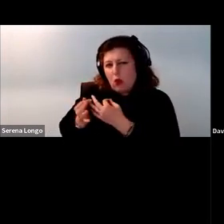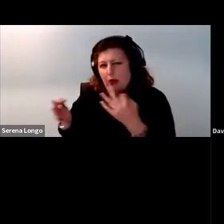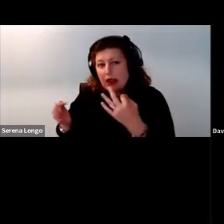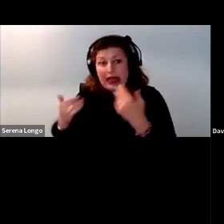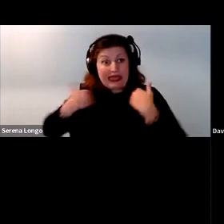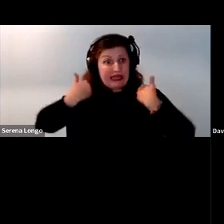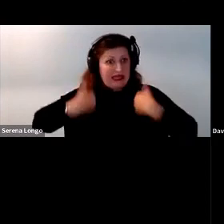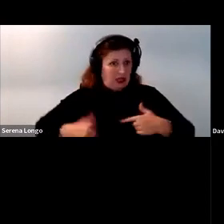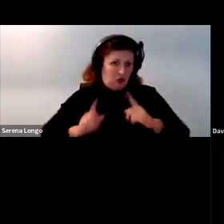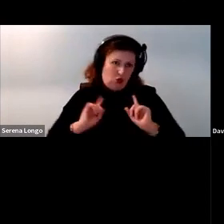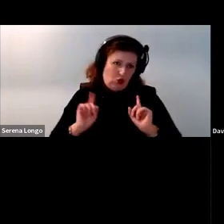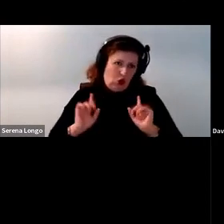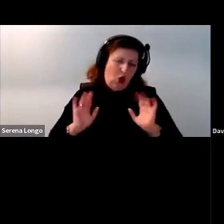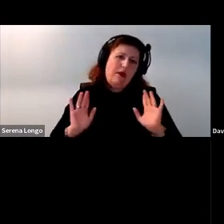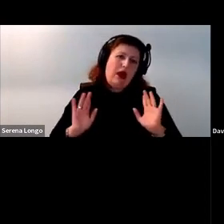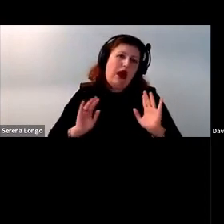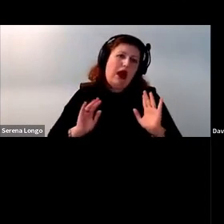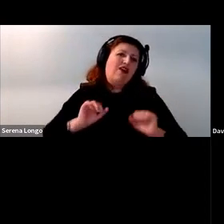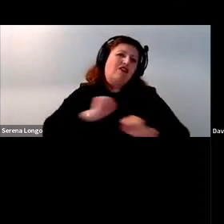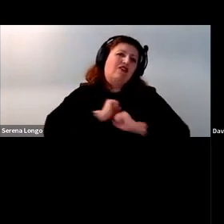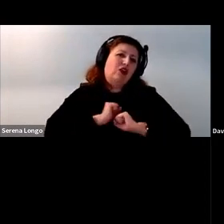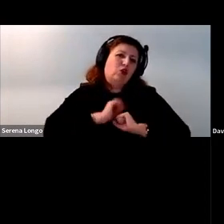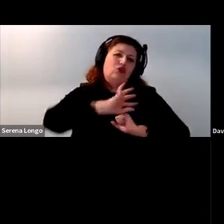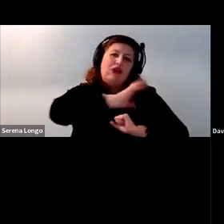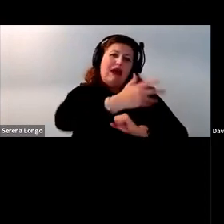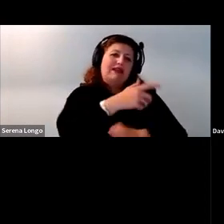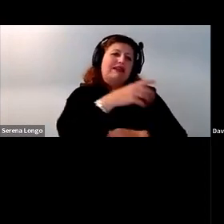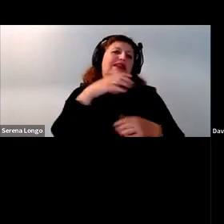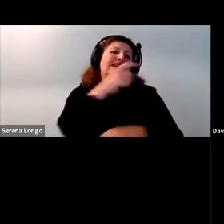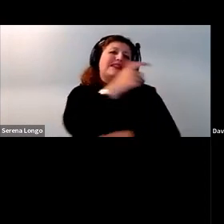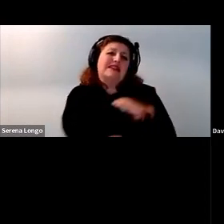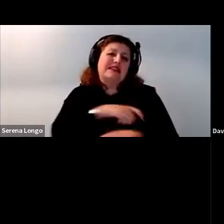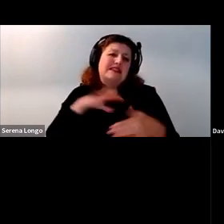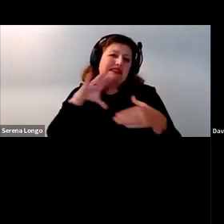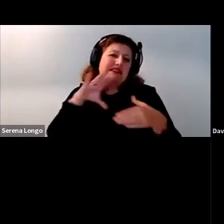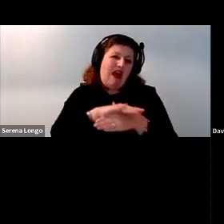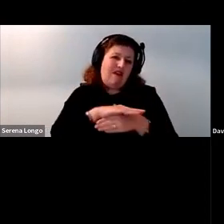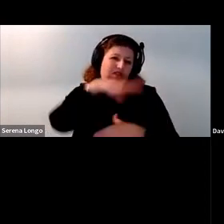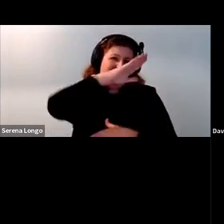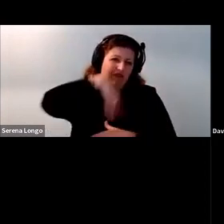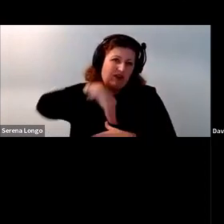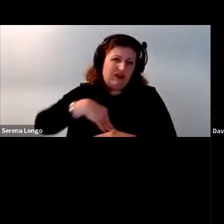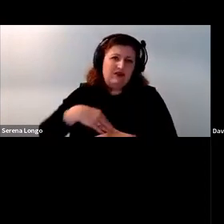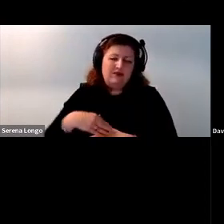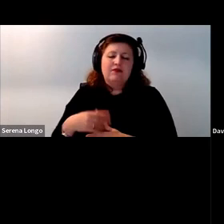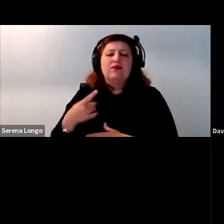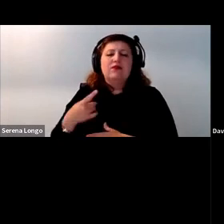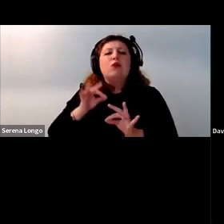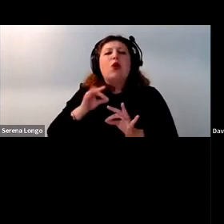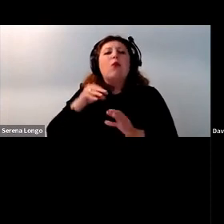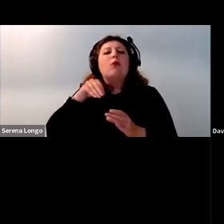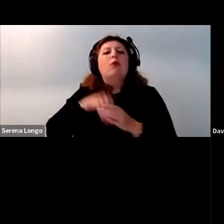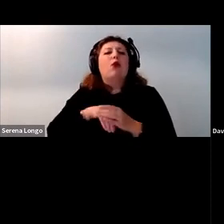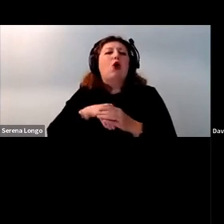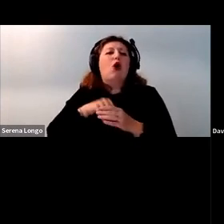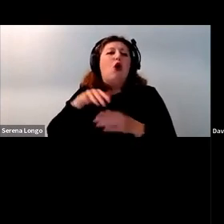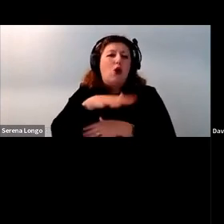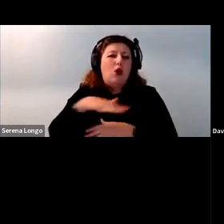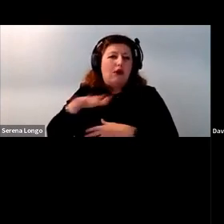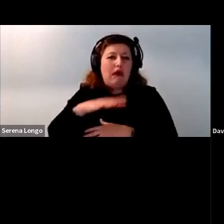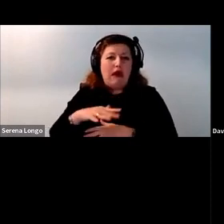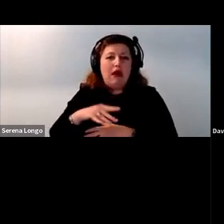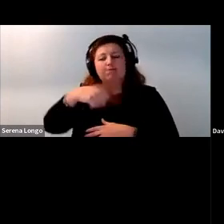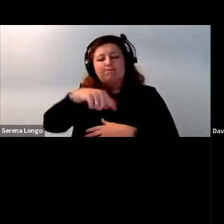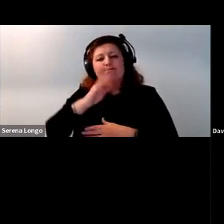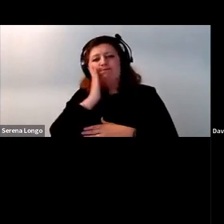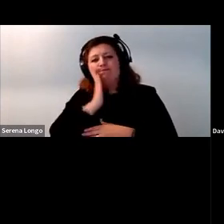competente, magari altri dello staff locale, abbiamo cercato comunque di utilizzare